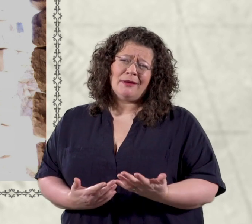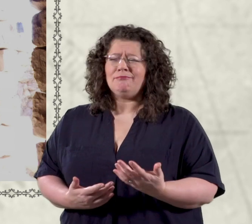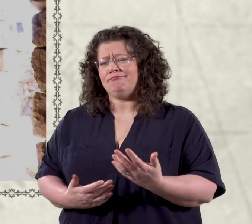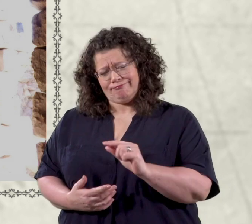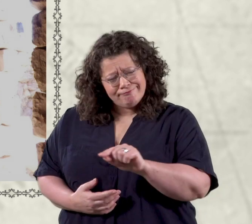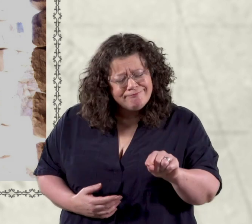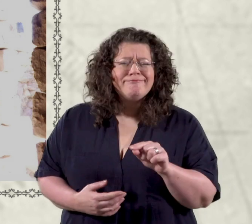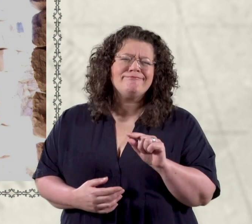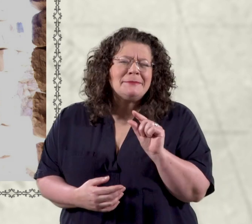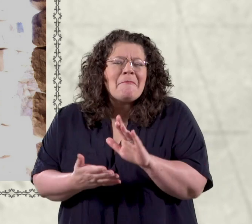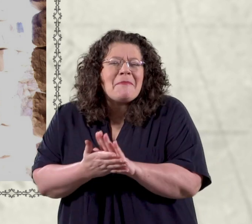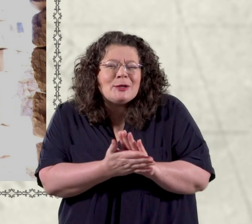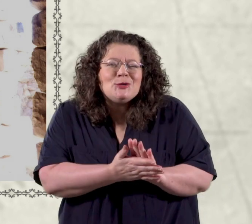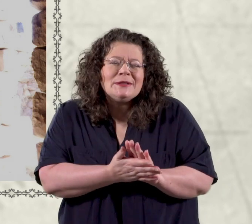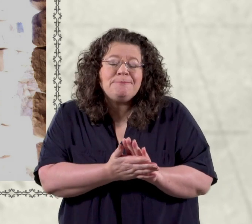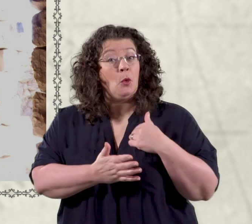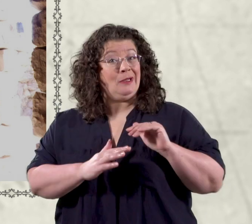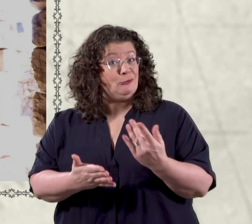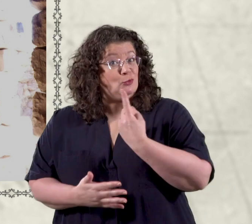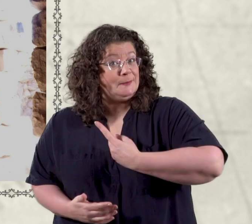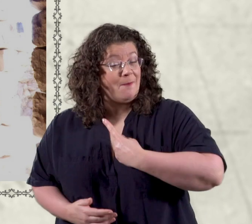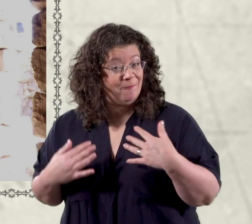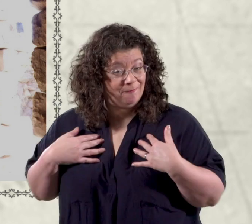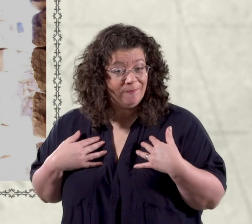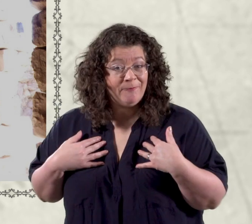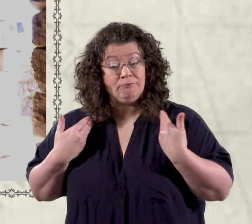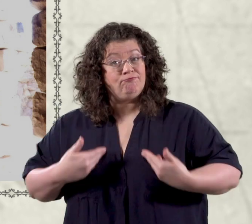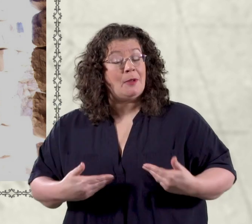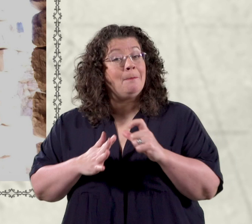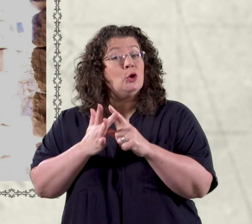A da chi di nalu gyda pleserau bychain bywyd.